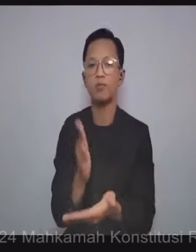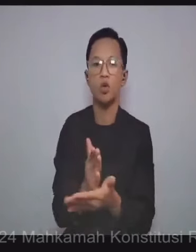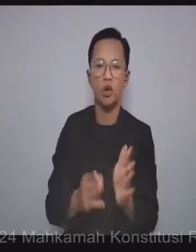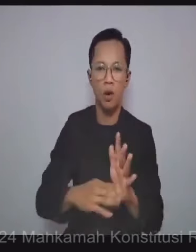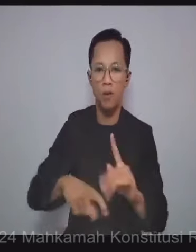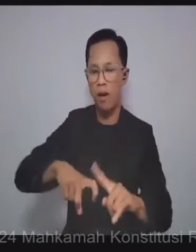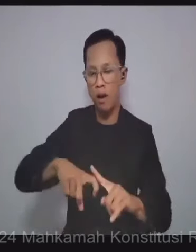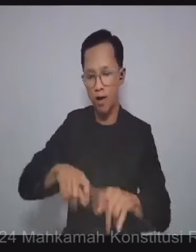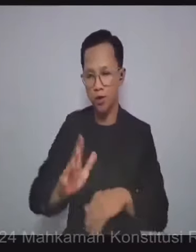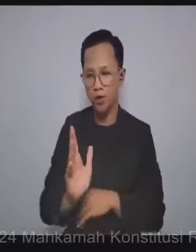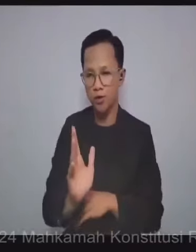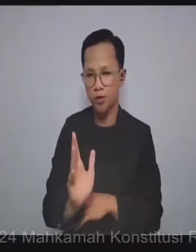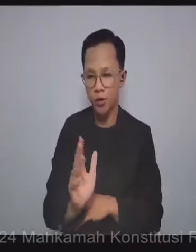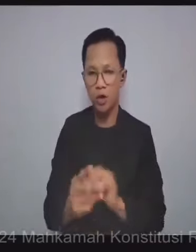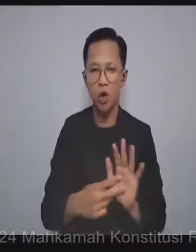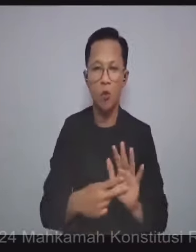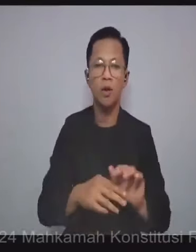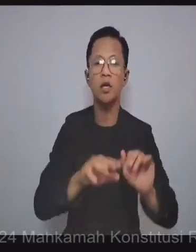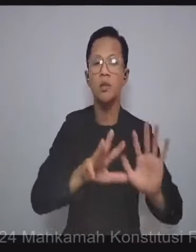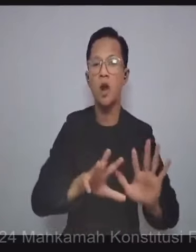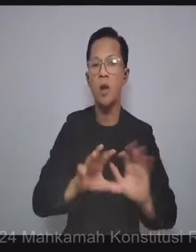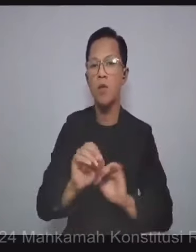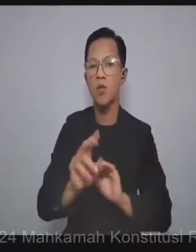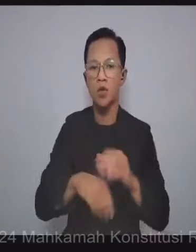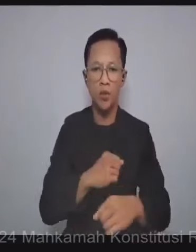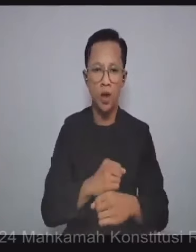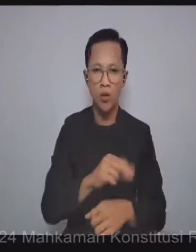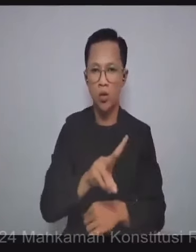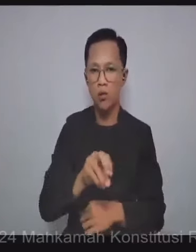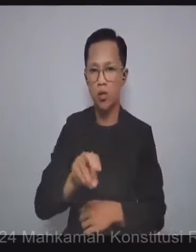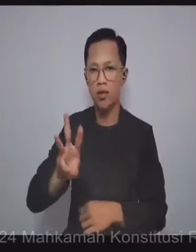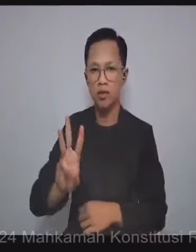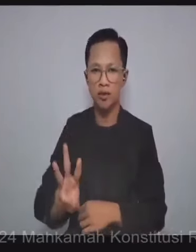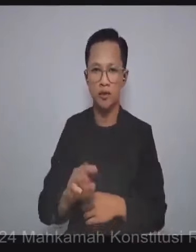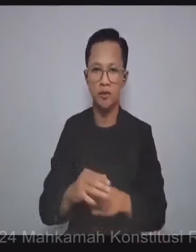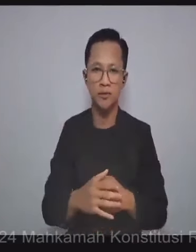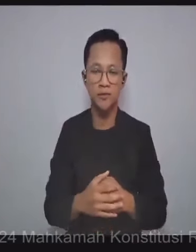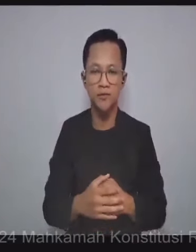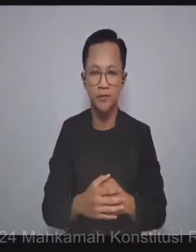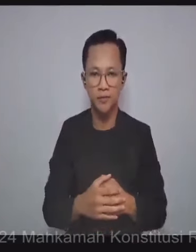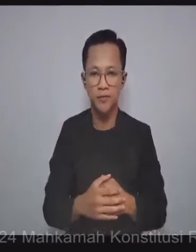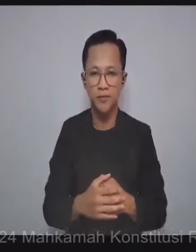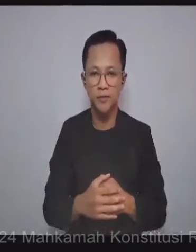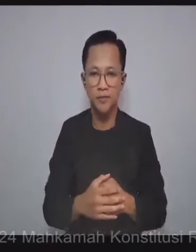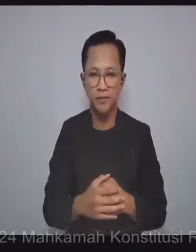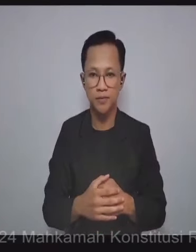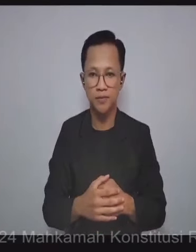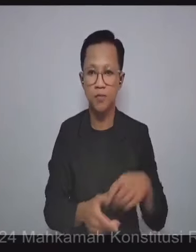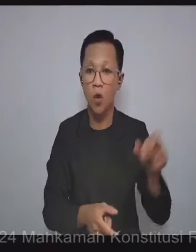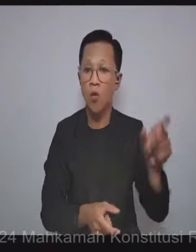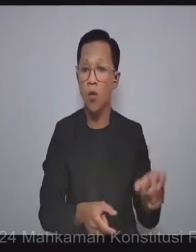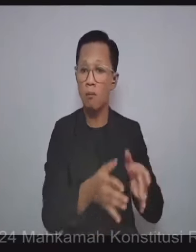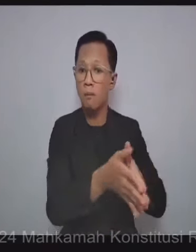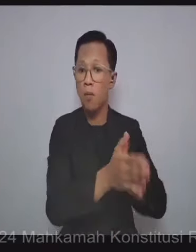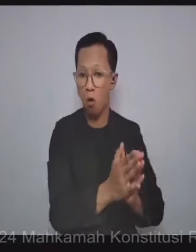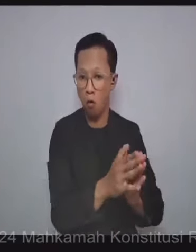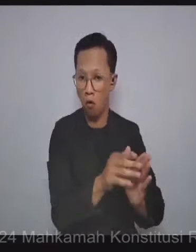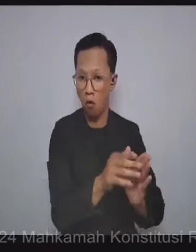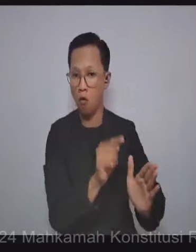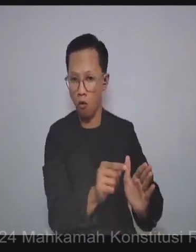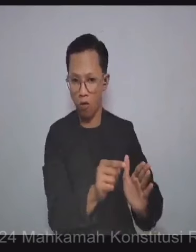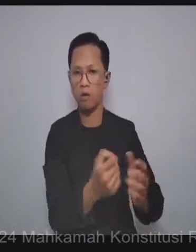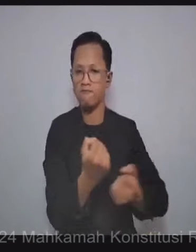Konstitusi nomor 90 tahun 2023 Meskipun demikian seyogianya termohon juga tetap mengupayakan